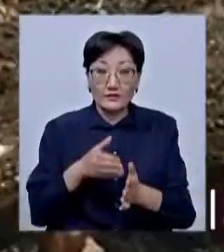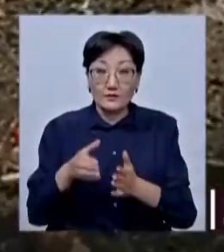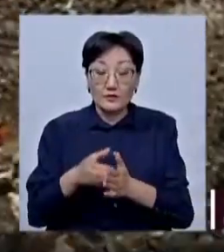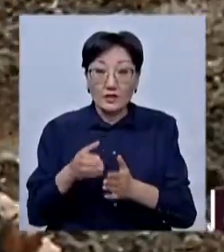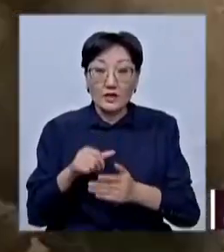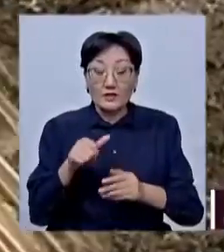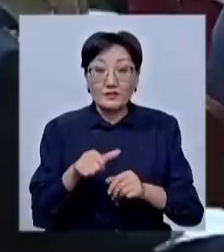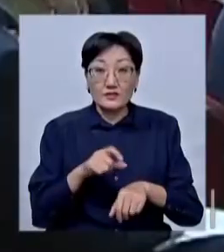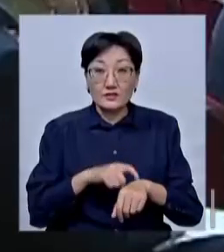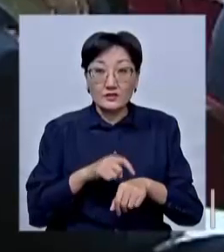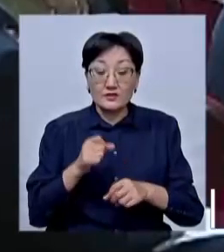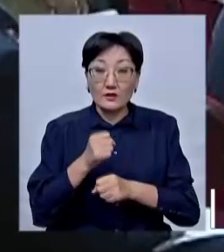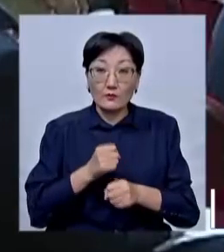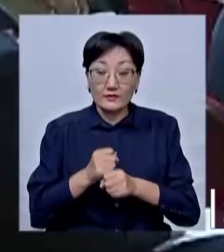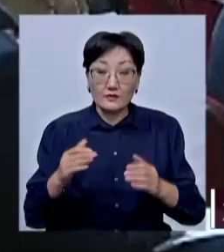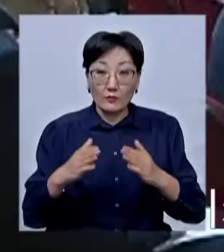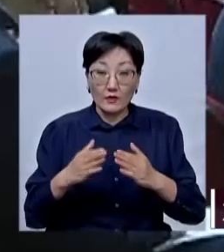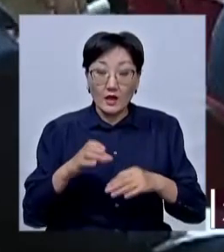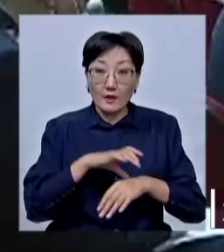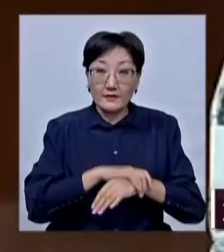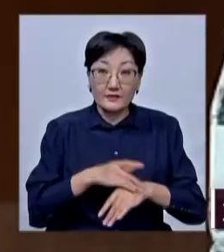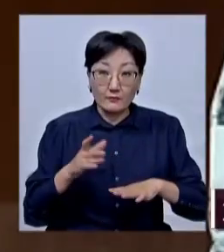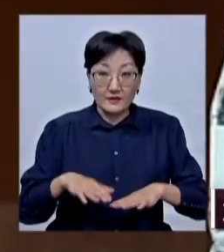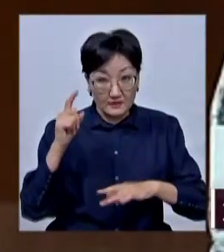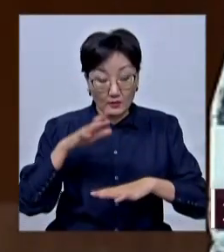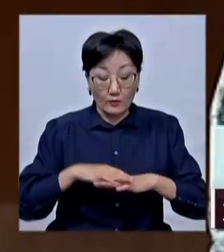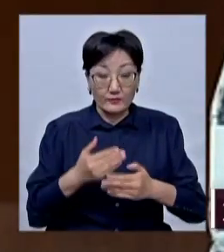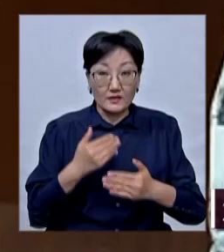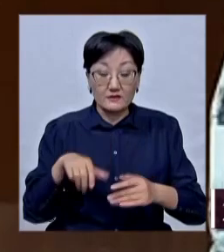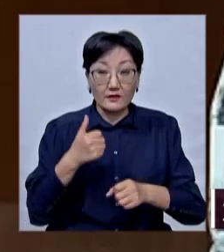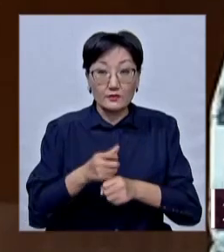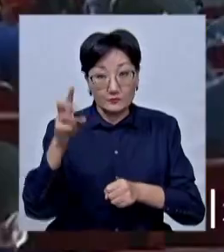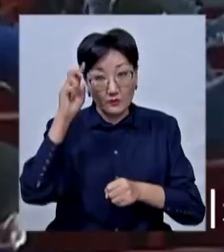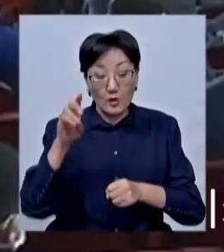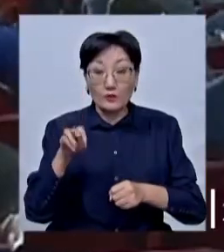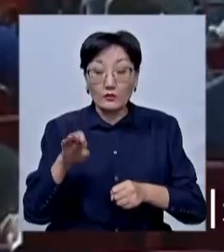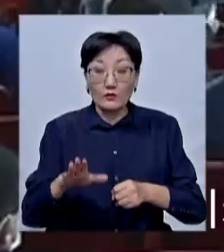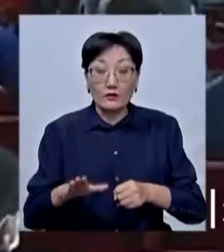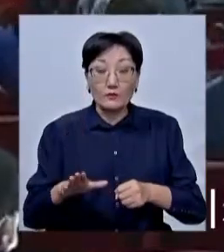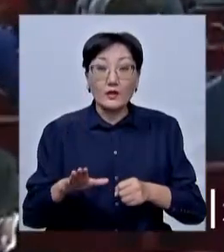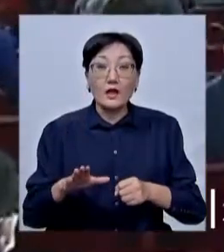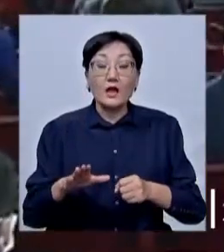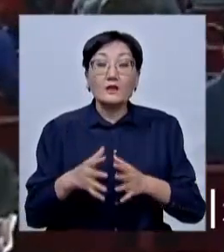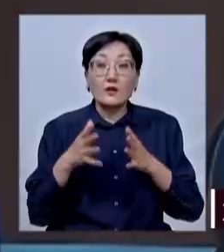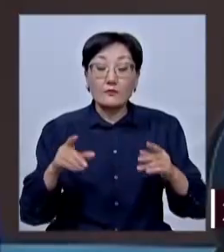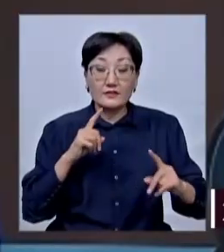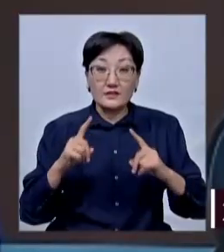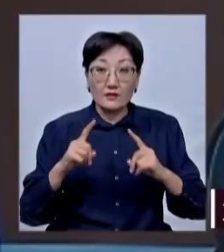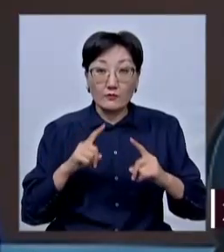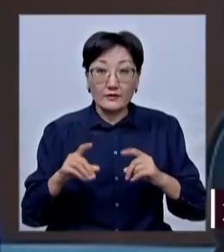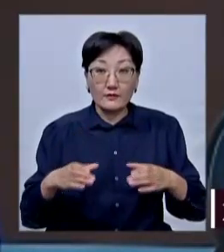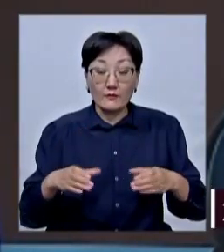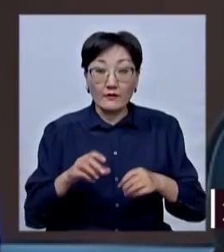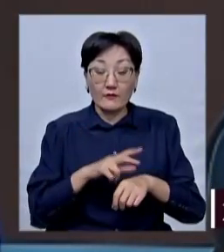часы отработки на объектах определяются местным акиматом. Накануне глава государства Касым-Жомарт Токаев на расширенном заседании коллегии